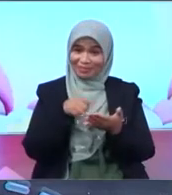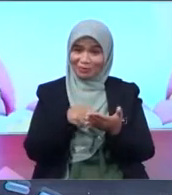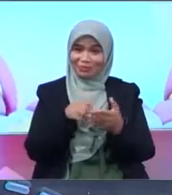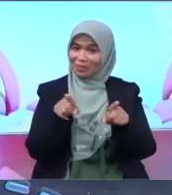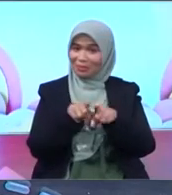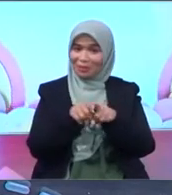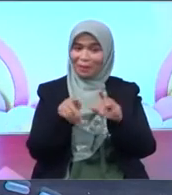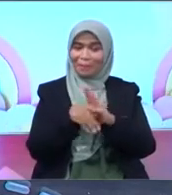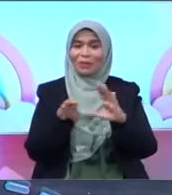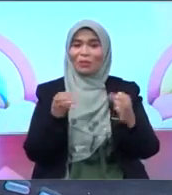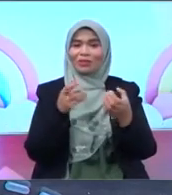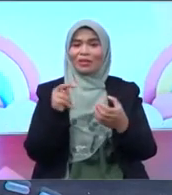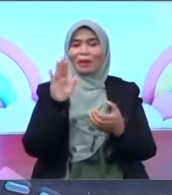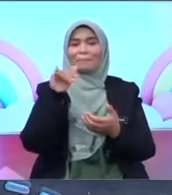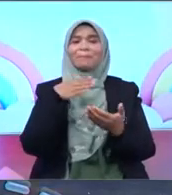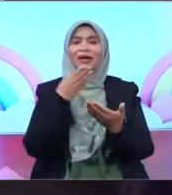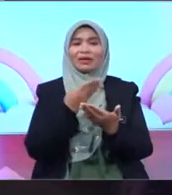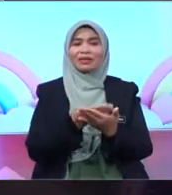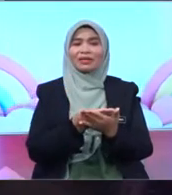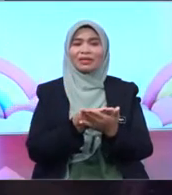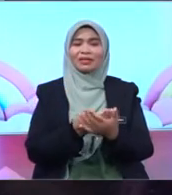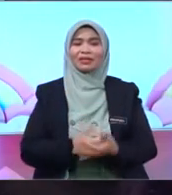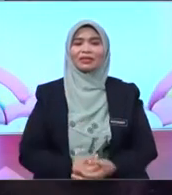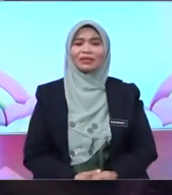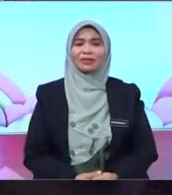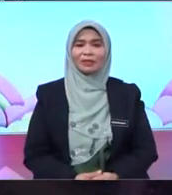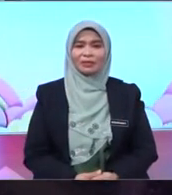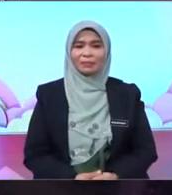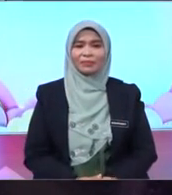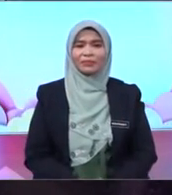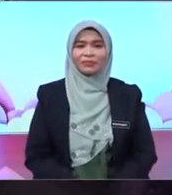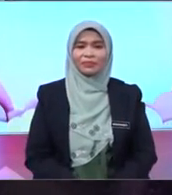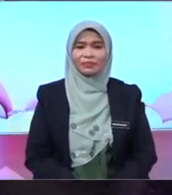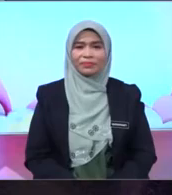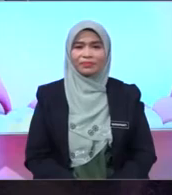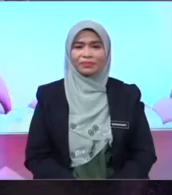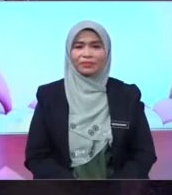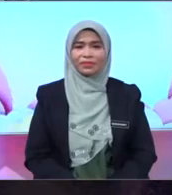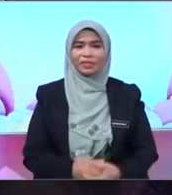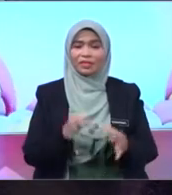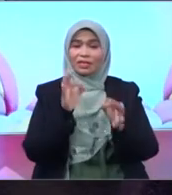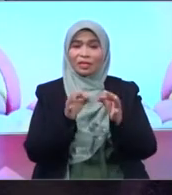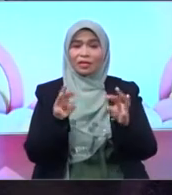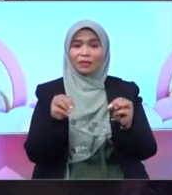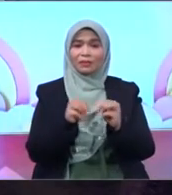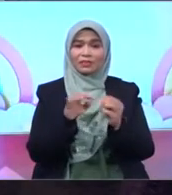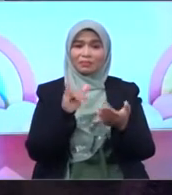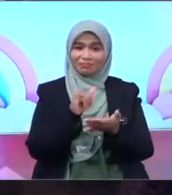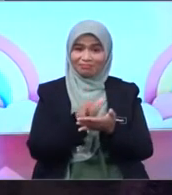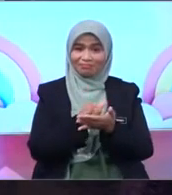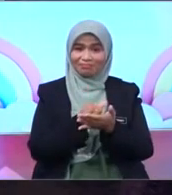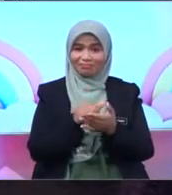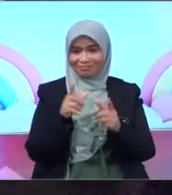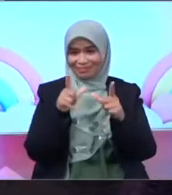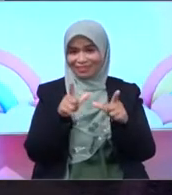Betul memburu caption ucapan terima kasih Oke kalau masih sumirat tampil satu bintang